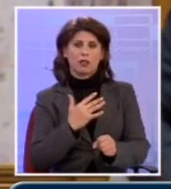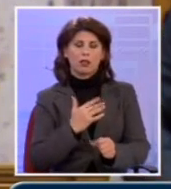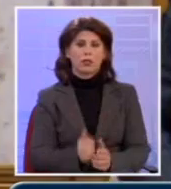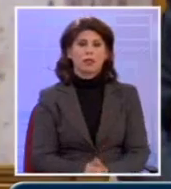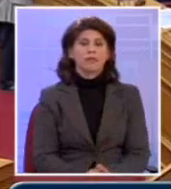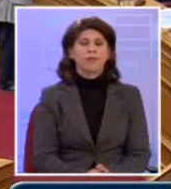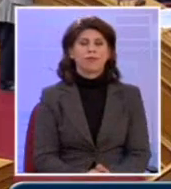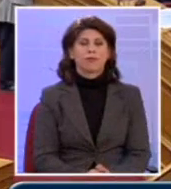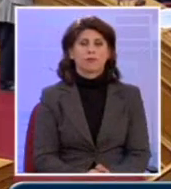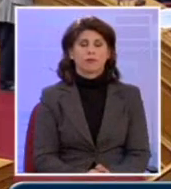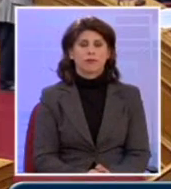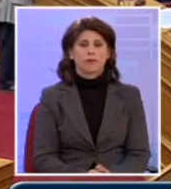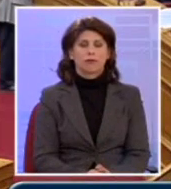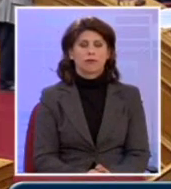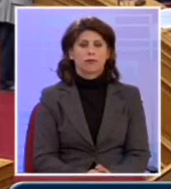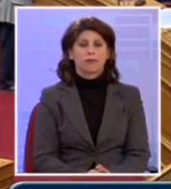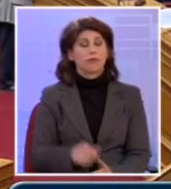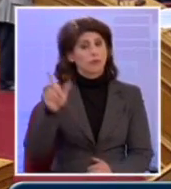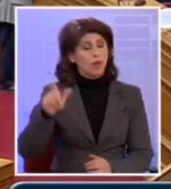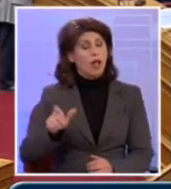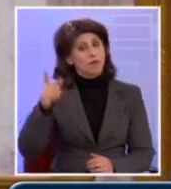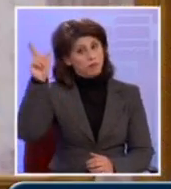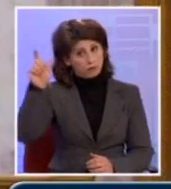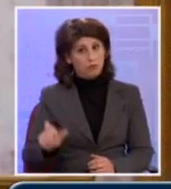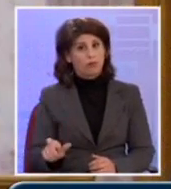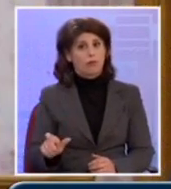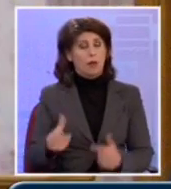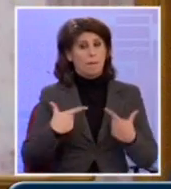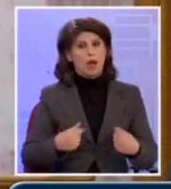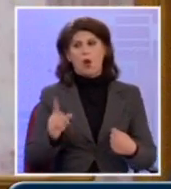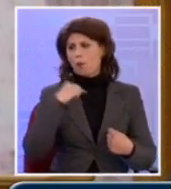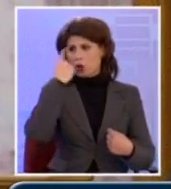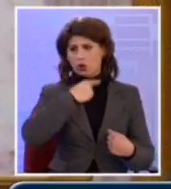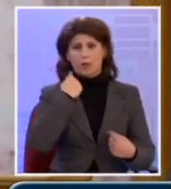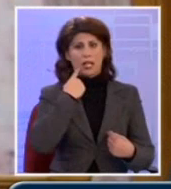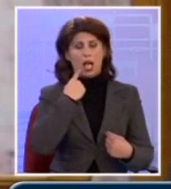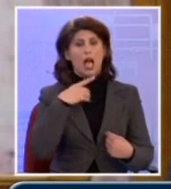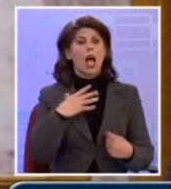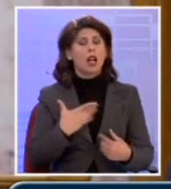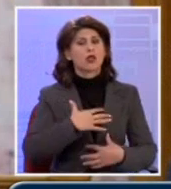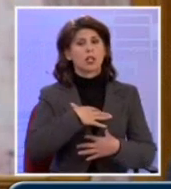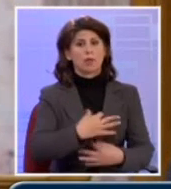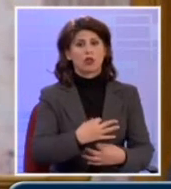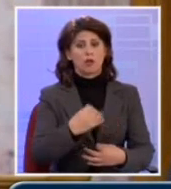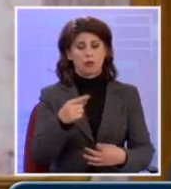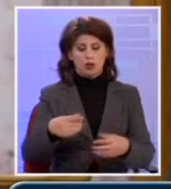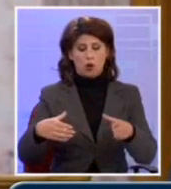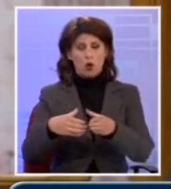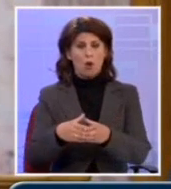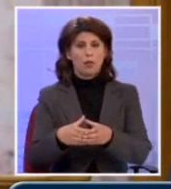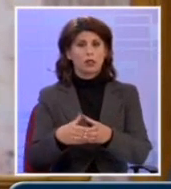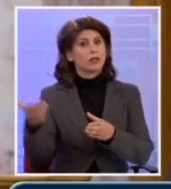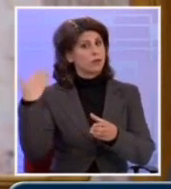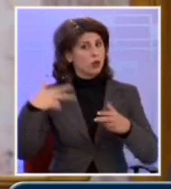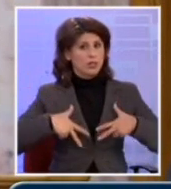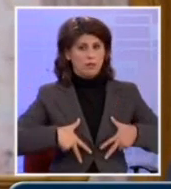από μέρος και μέλος, όχι προσωπικά, ως εκπρόσωπος μιας παράταξης και της